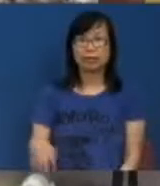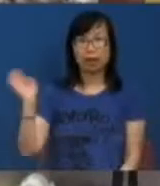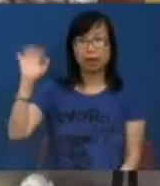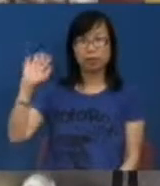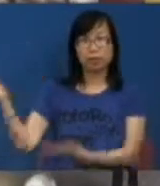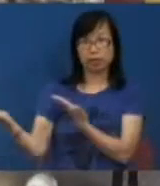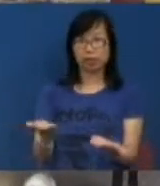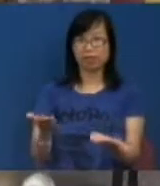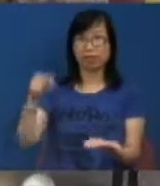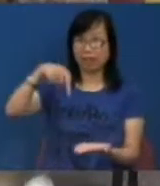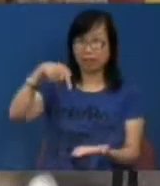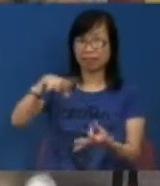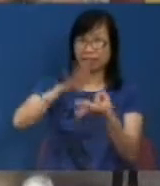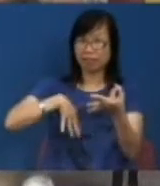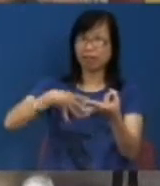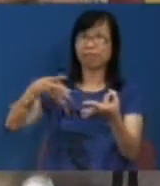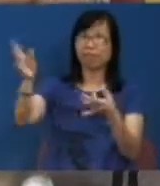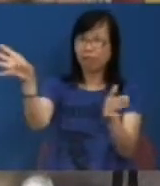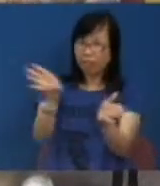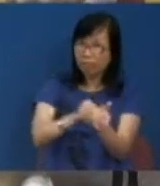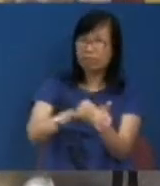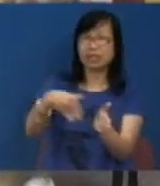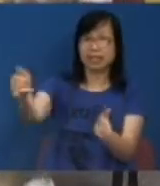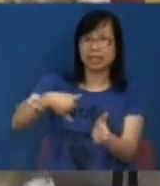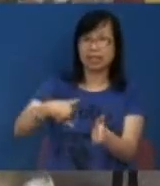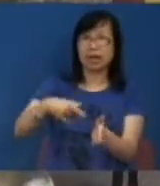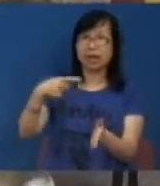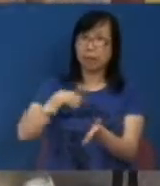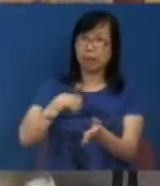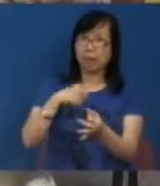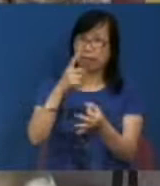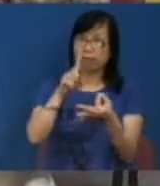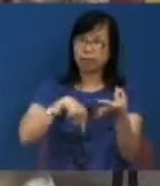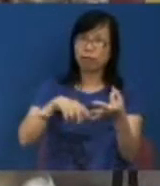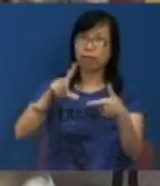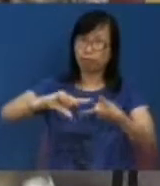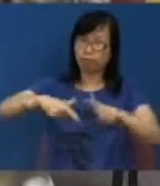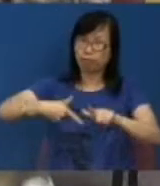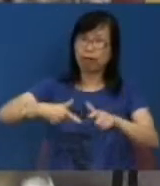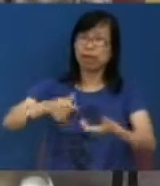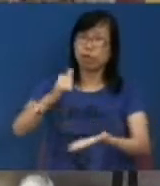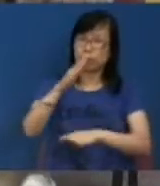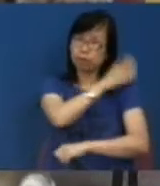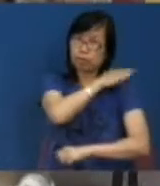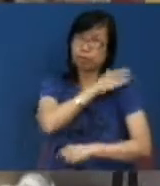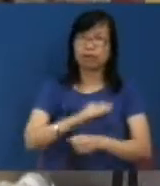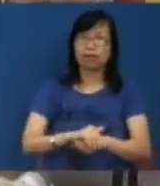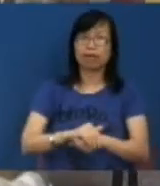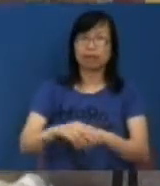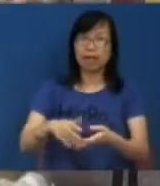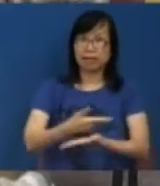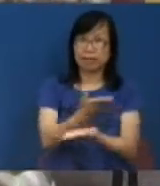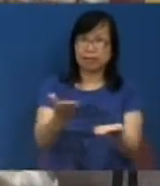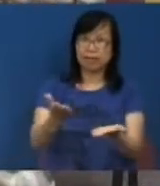Hello， 欢迎大家来到姗姗来迟的节目。今天又是我 Christine 方国山和大家主持这个大